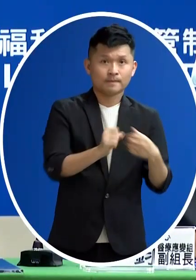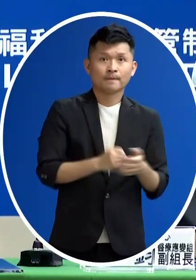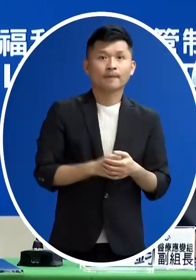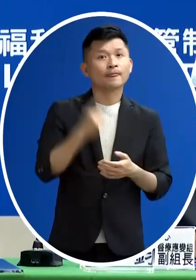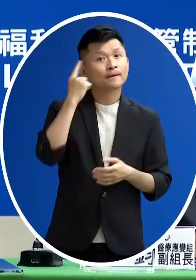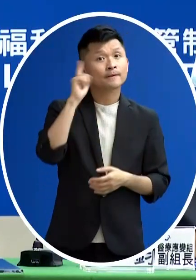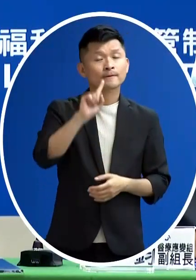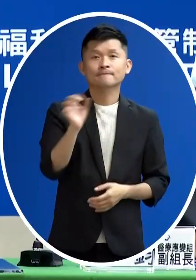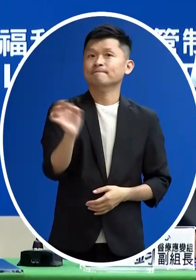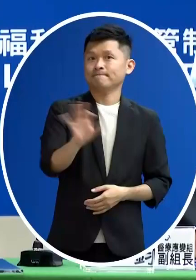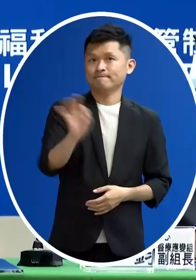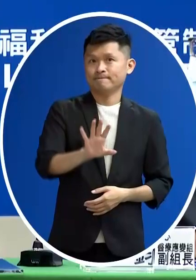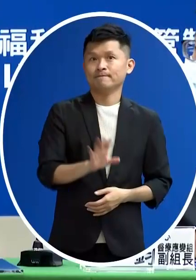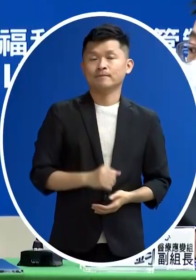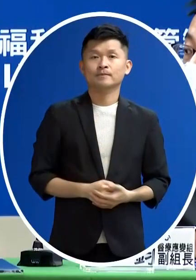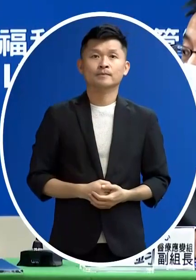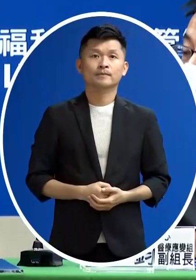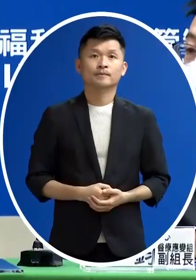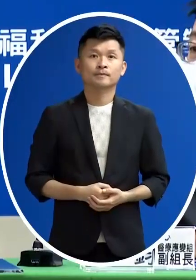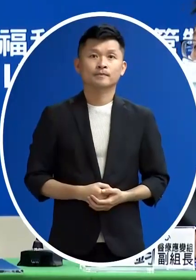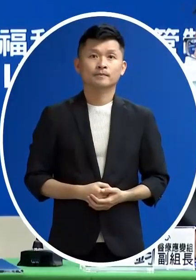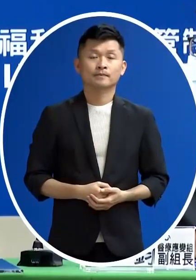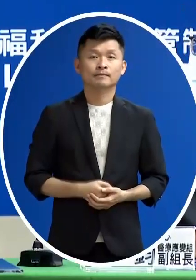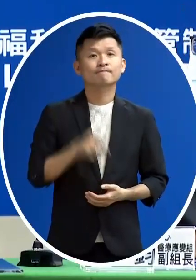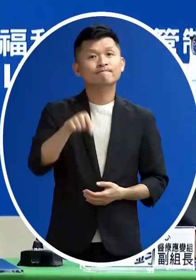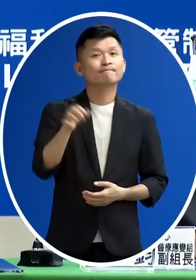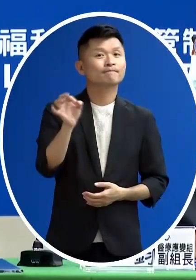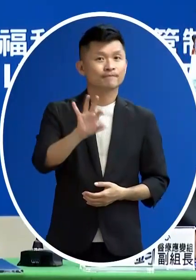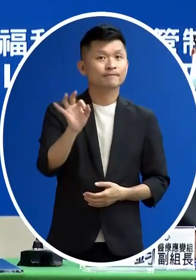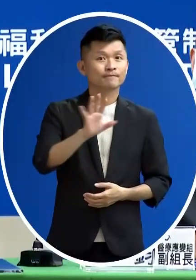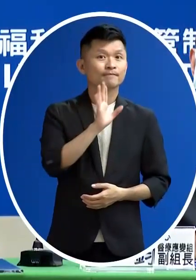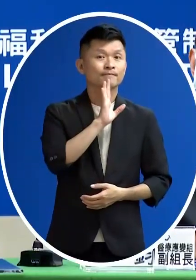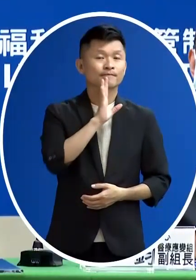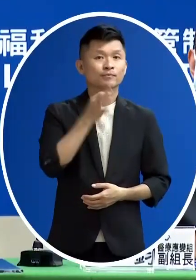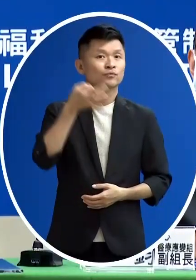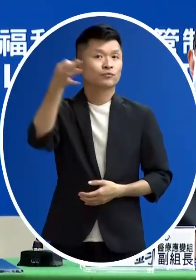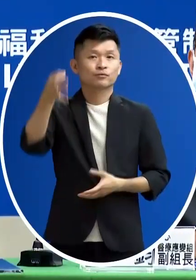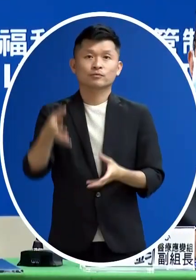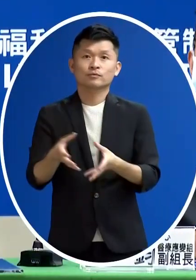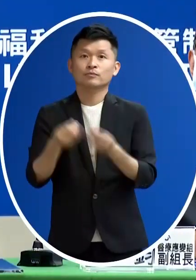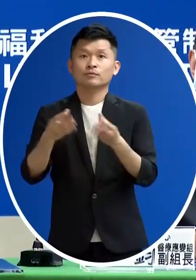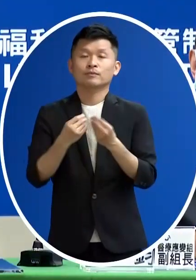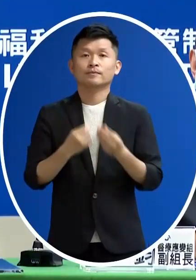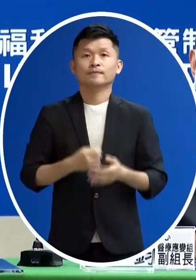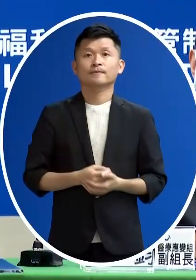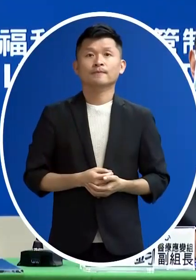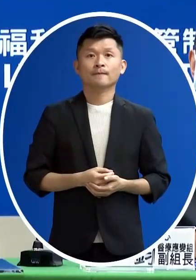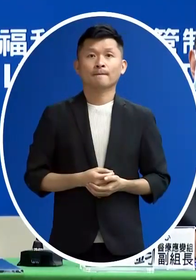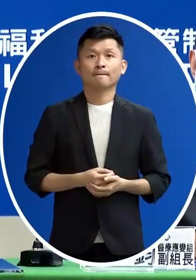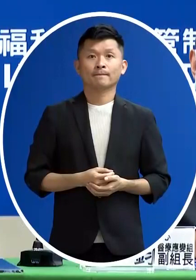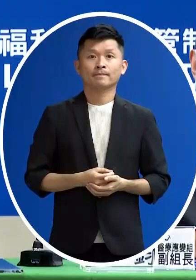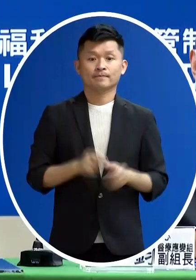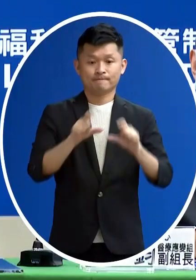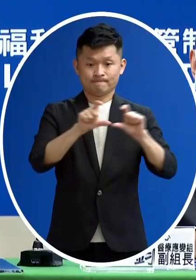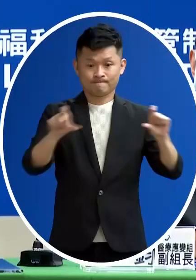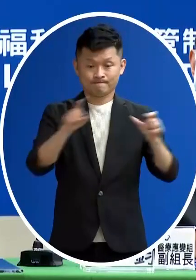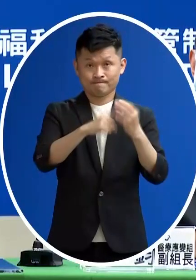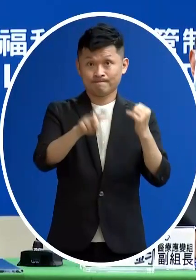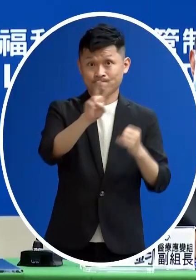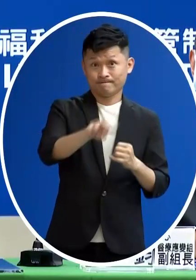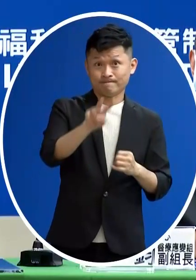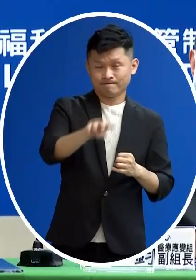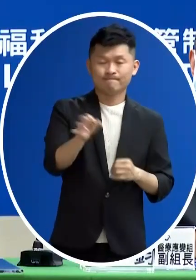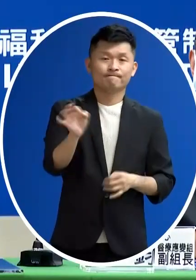用钱呐。好，一二那是不用钱了哈，对，那是不用钱的了哈。最简单讲是那2000剂是不用钱的